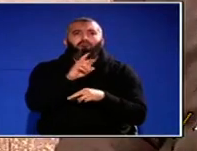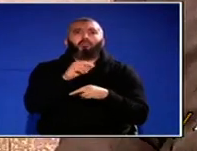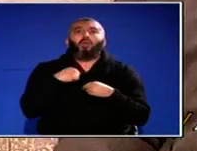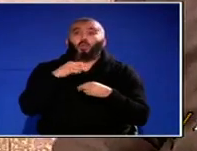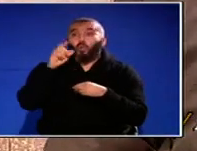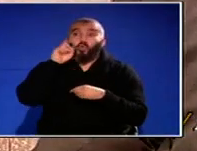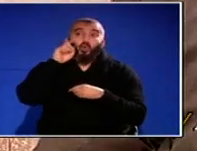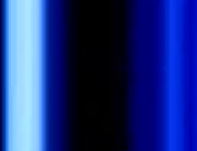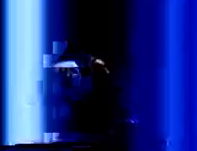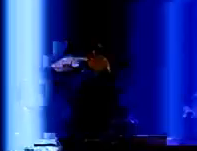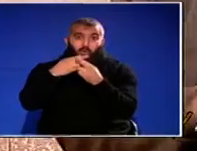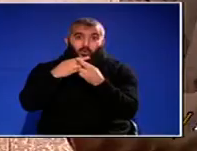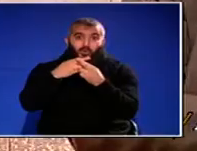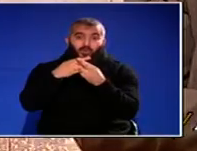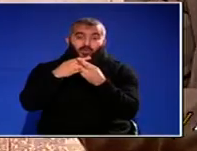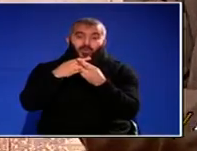واحد.